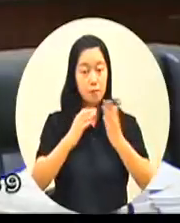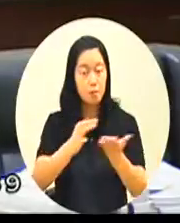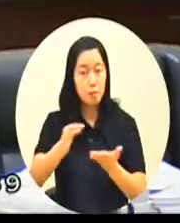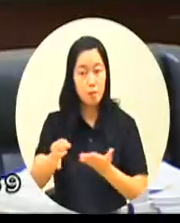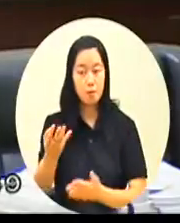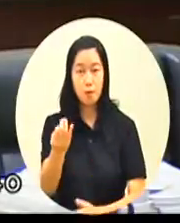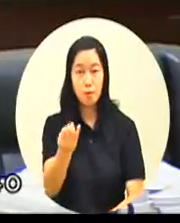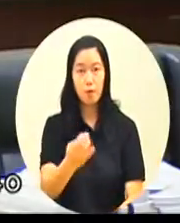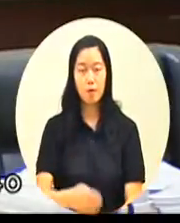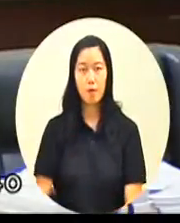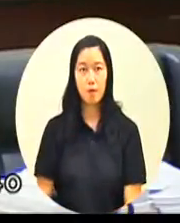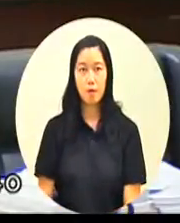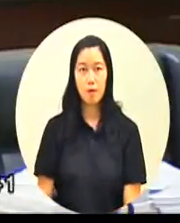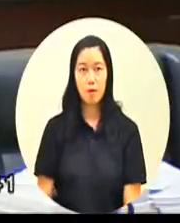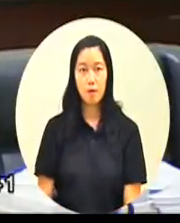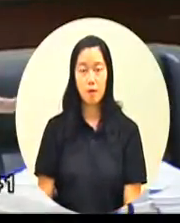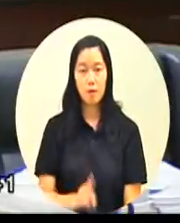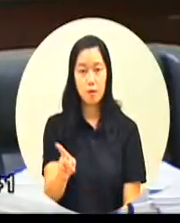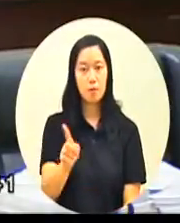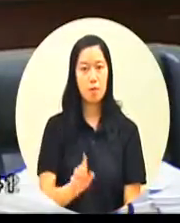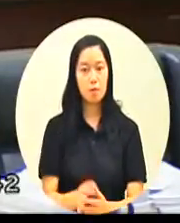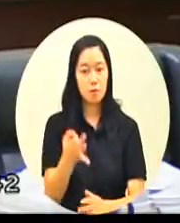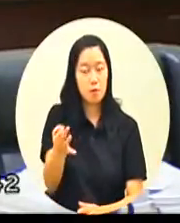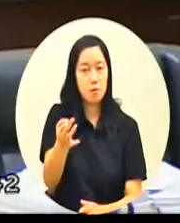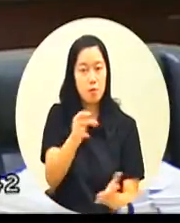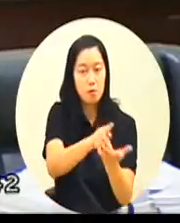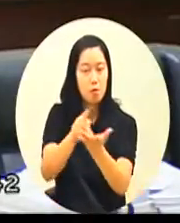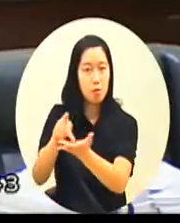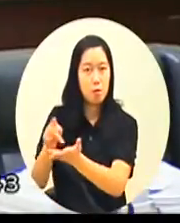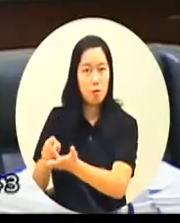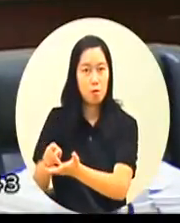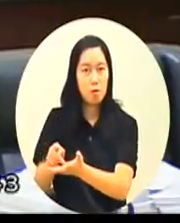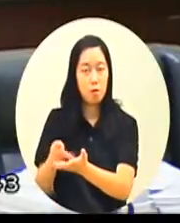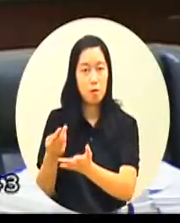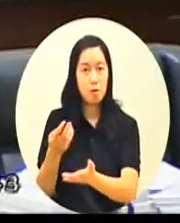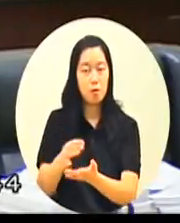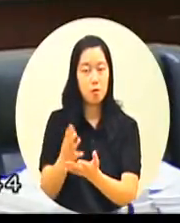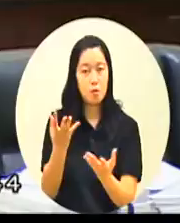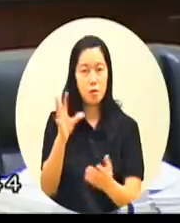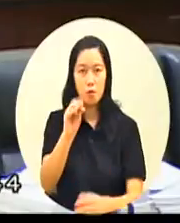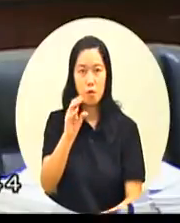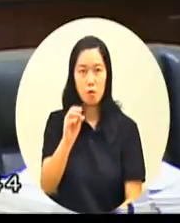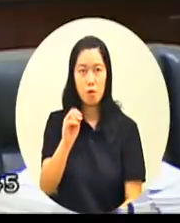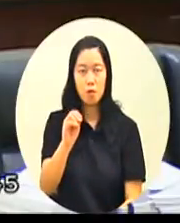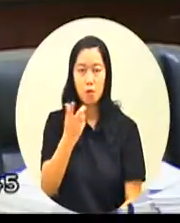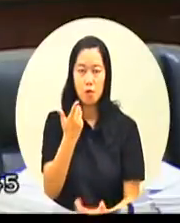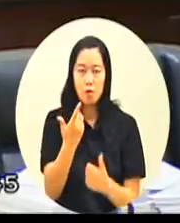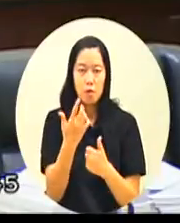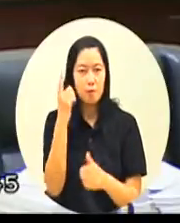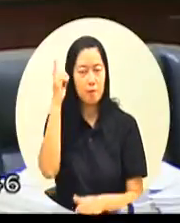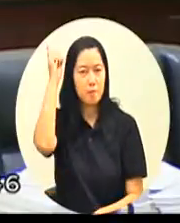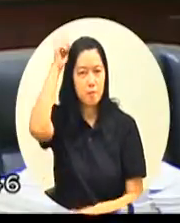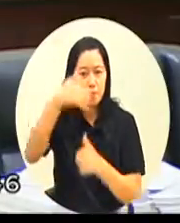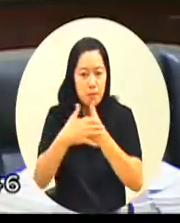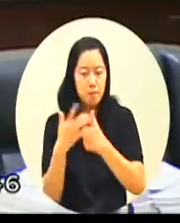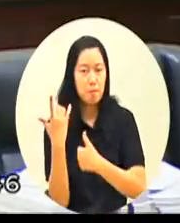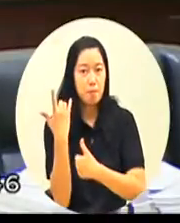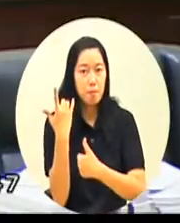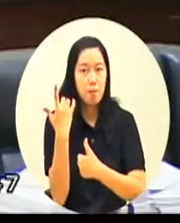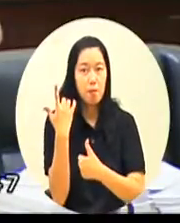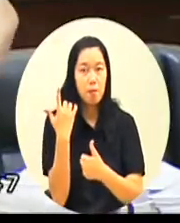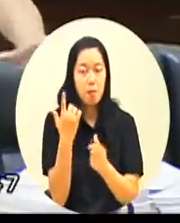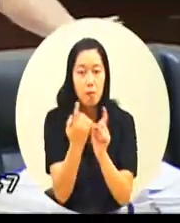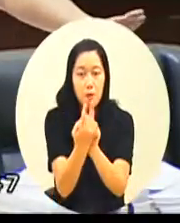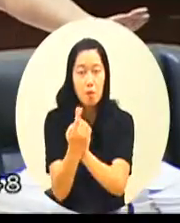价哈，这里面的地贷款的陈述有没有比较保守的因应？就是说我今嘛不来，我较早可